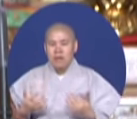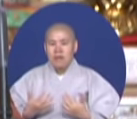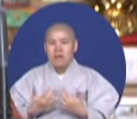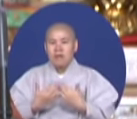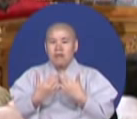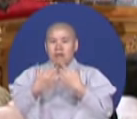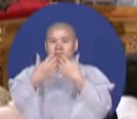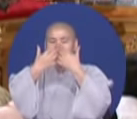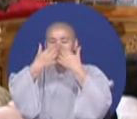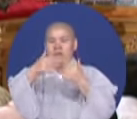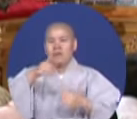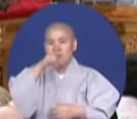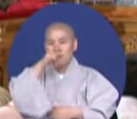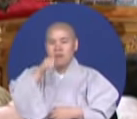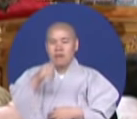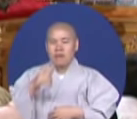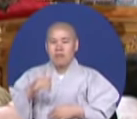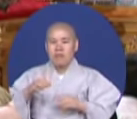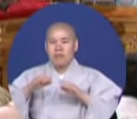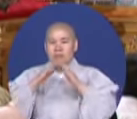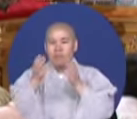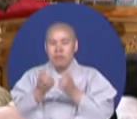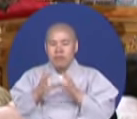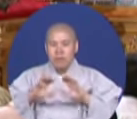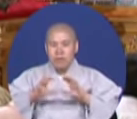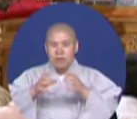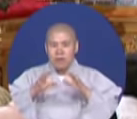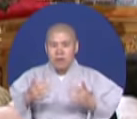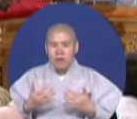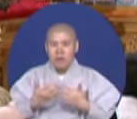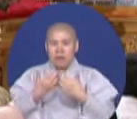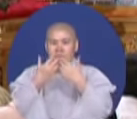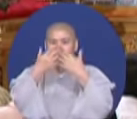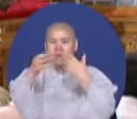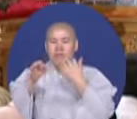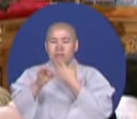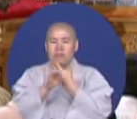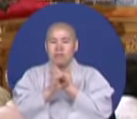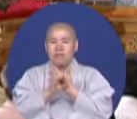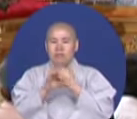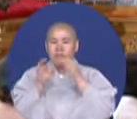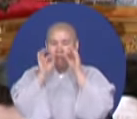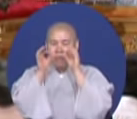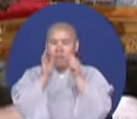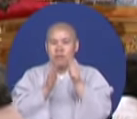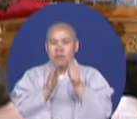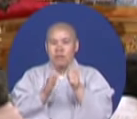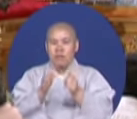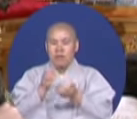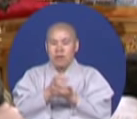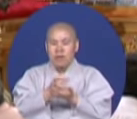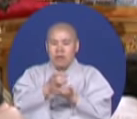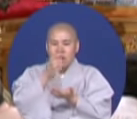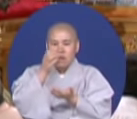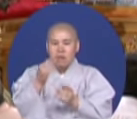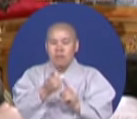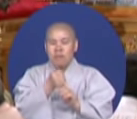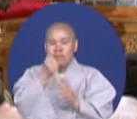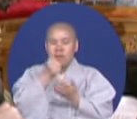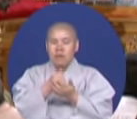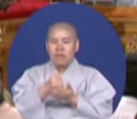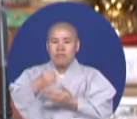찼다. 그게 시방세계에 두루시 꽉 찼으면 보세요. 이 그릇에도 부처님 광명이 있어야